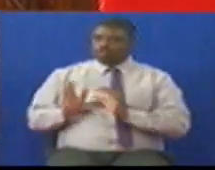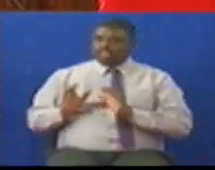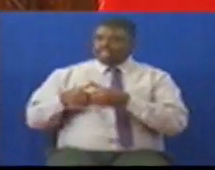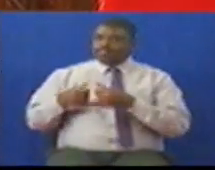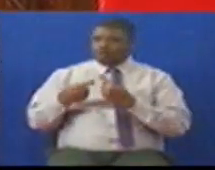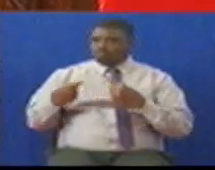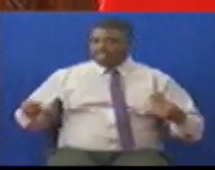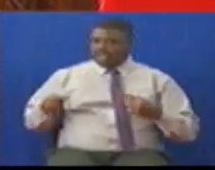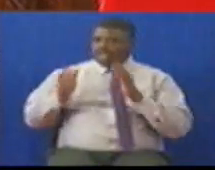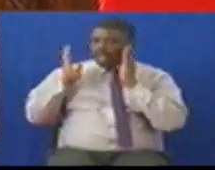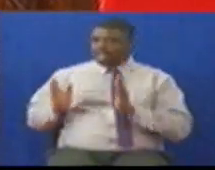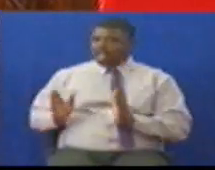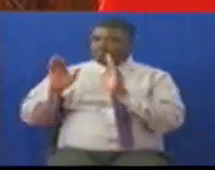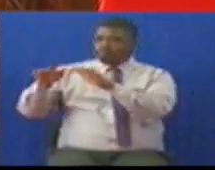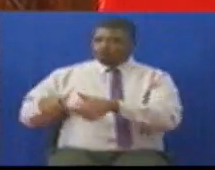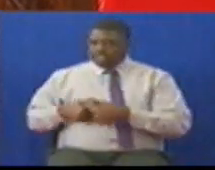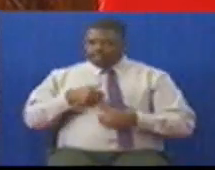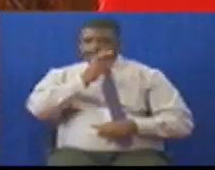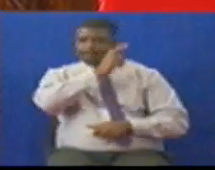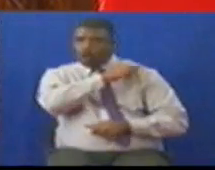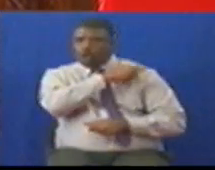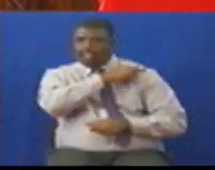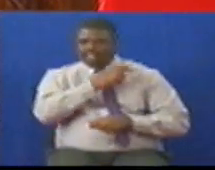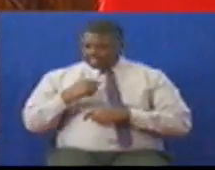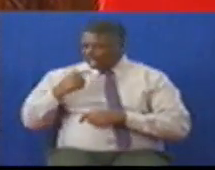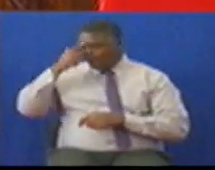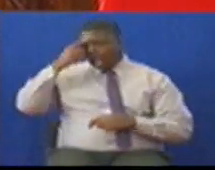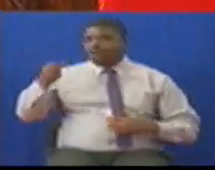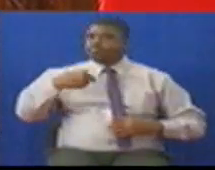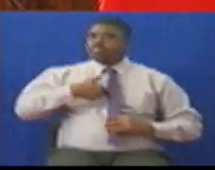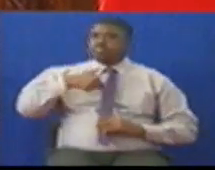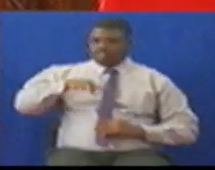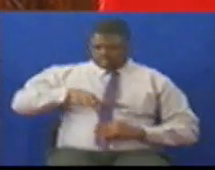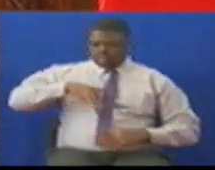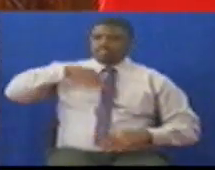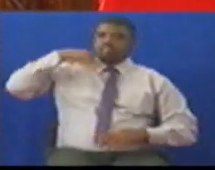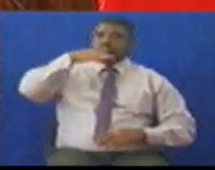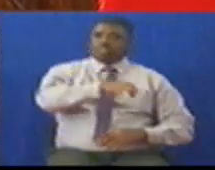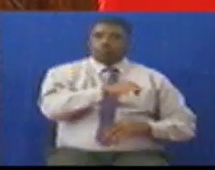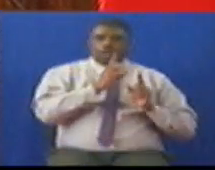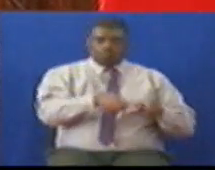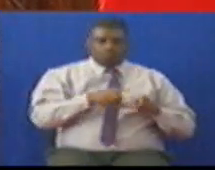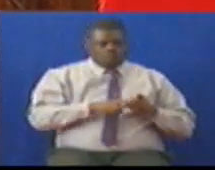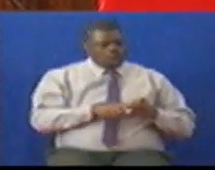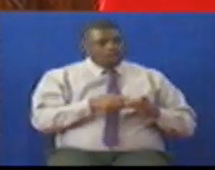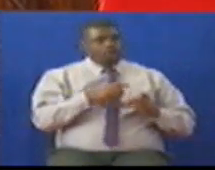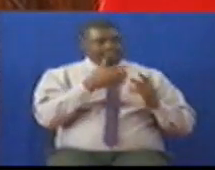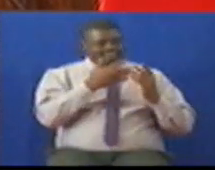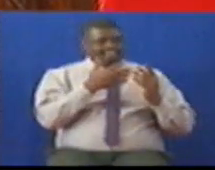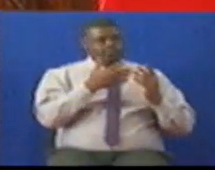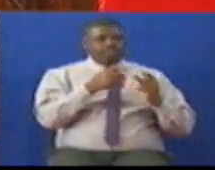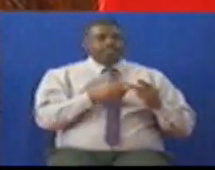upinzani bungeni Mheshimiwa Freeman Aikaeli Mbowe kwa kuendelea kuniamini na kuniteua kuwa waziri kivuli wa ofisi ya rais utumishi na utawala